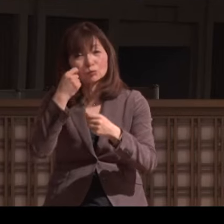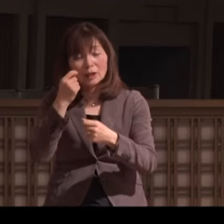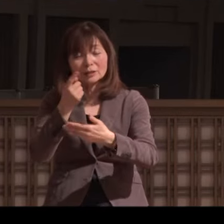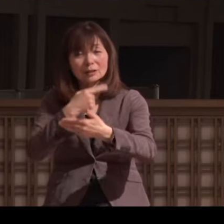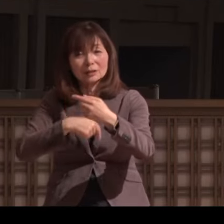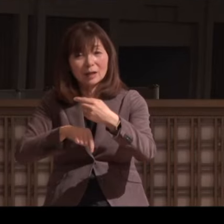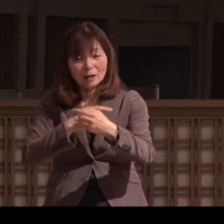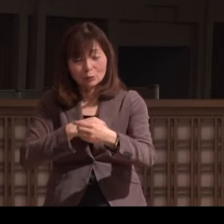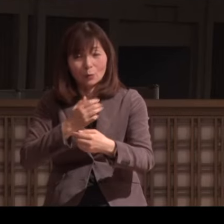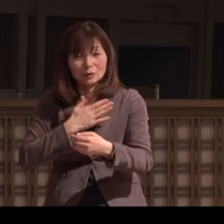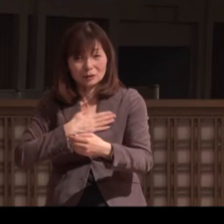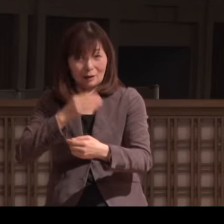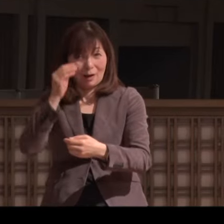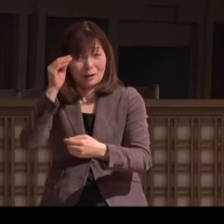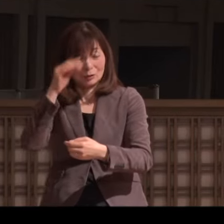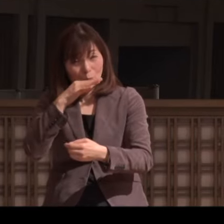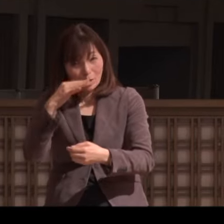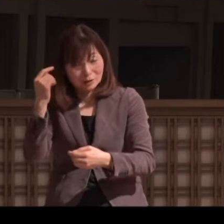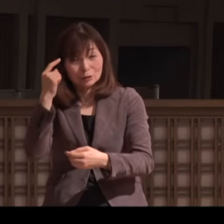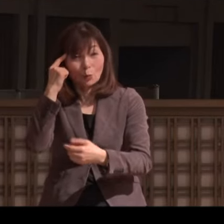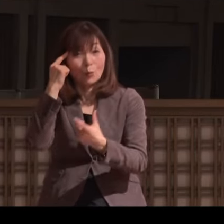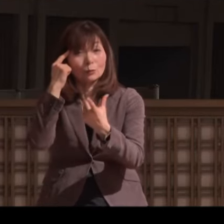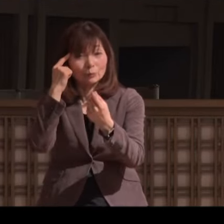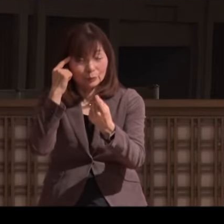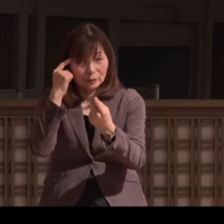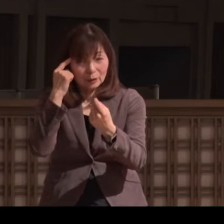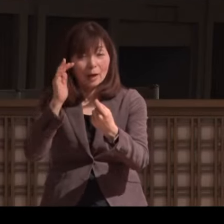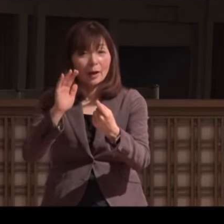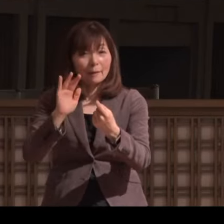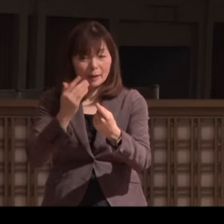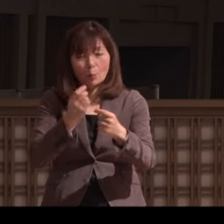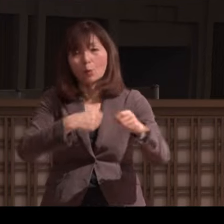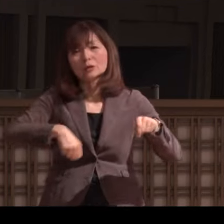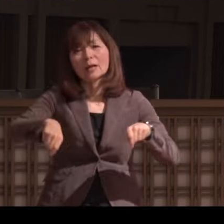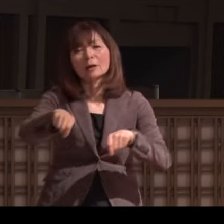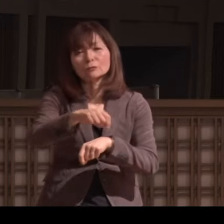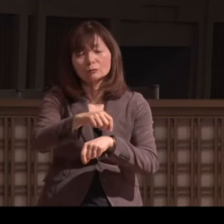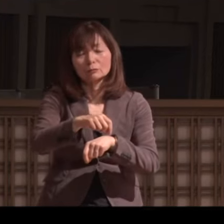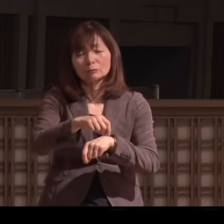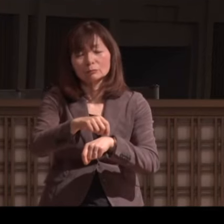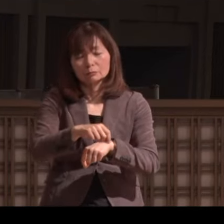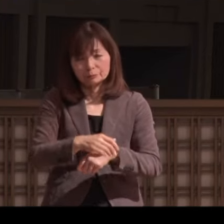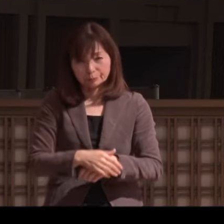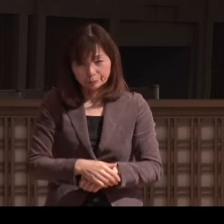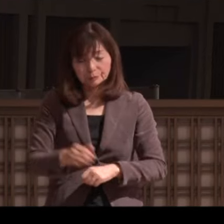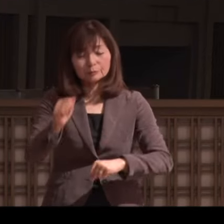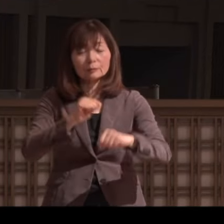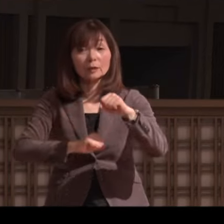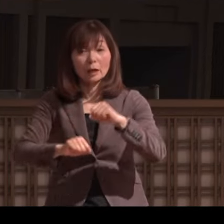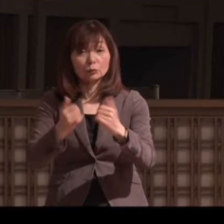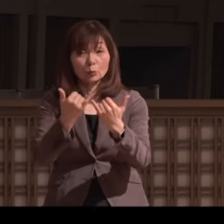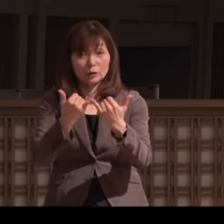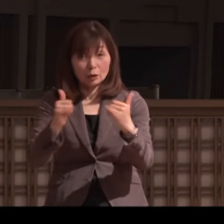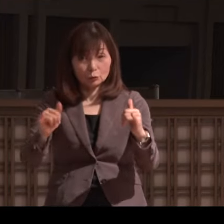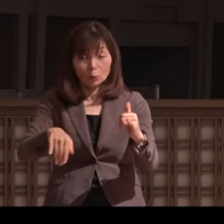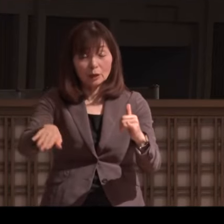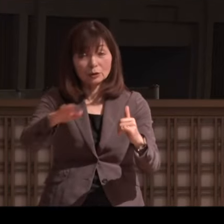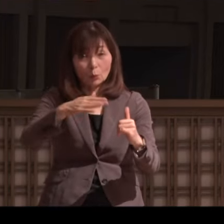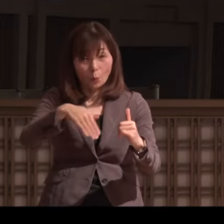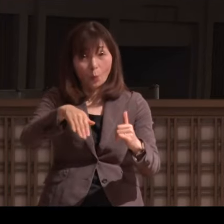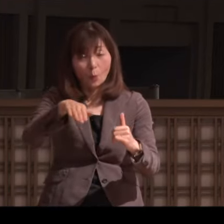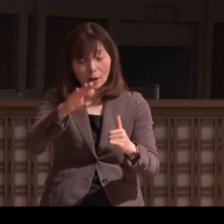大学の先生だとか言ったら偉い気がするじゃないですかでもね逆ですよっつったんですよ活動してる人たちの方が